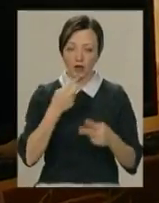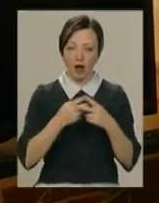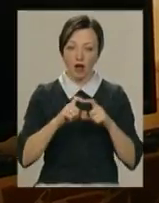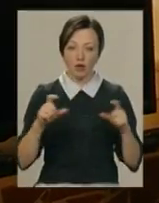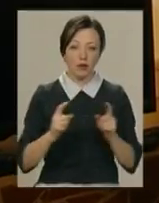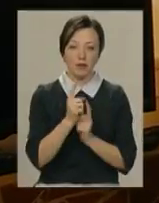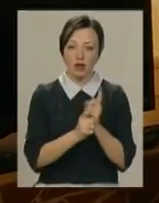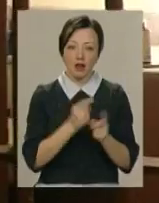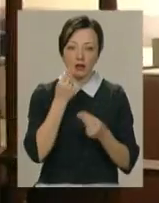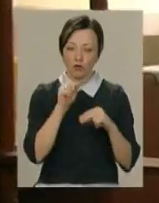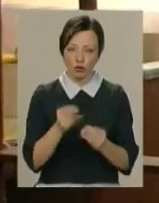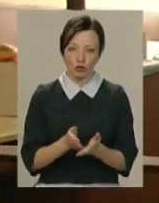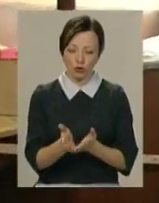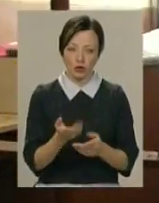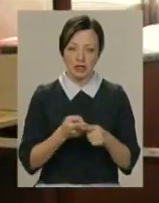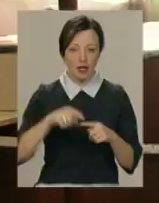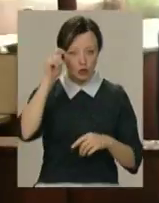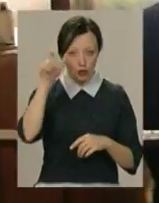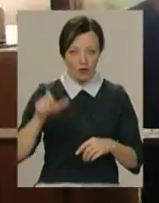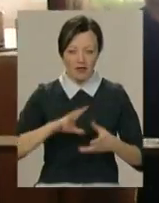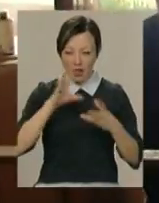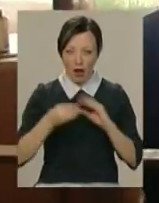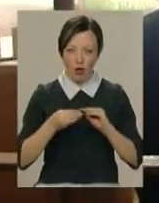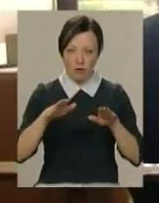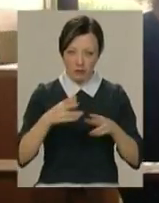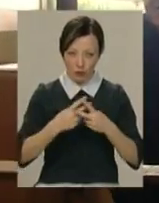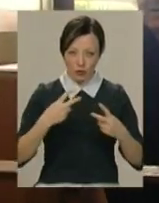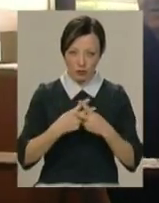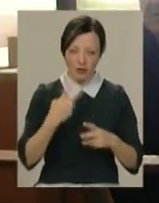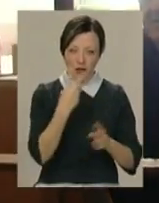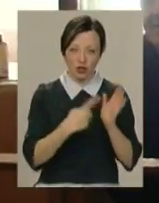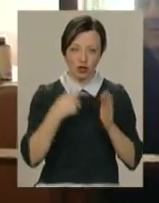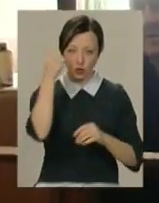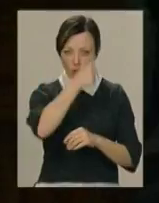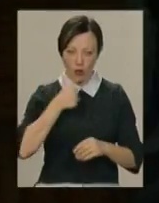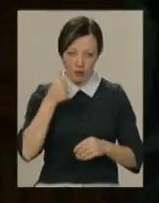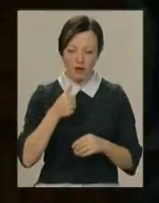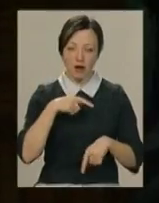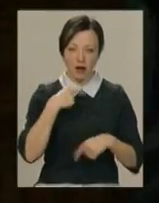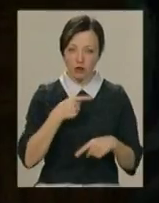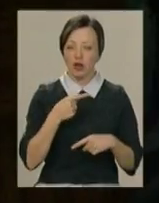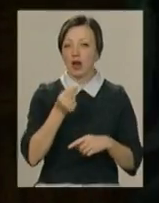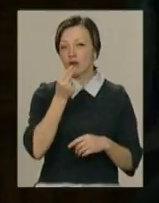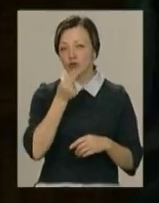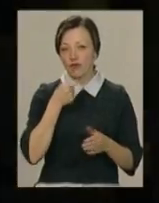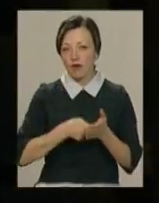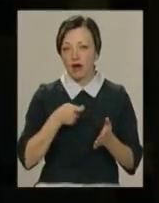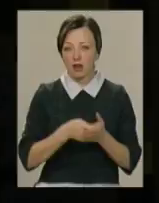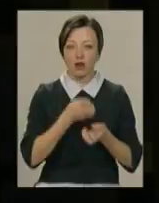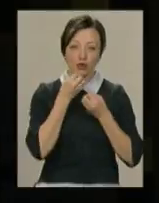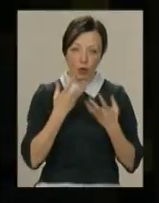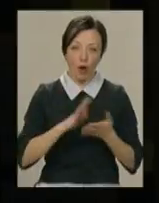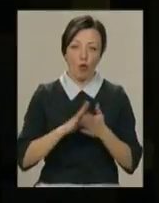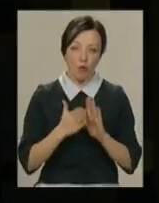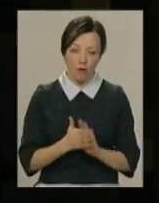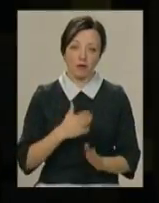тільки в лучшу сторону. Оцей чоловік, який загалом перебуває в місцях позбавлення волі 26 років, запевняє, харчування в колонії добре, а